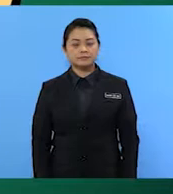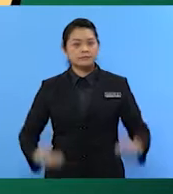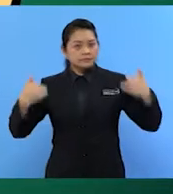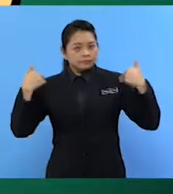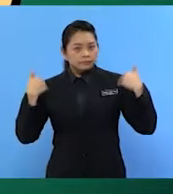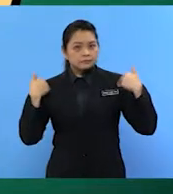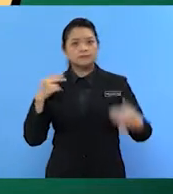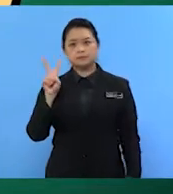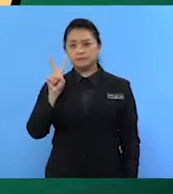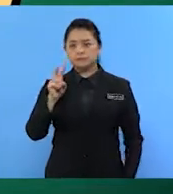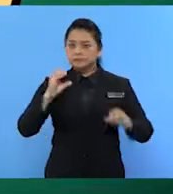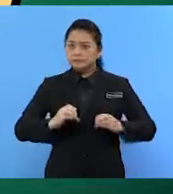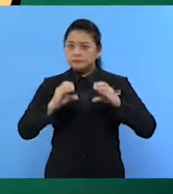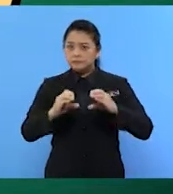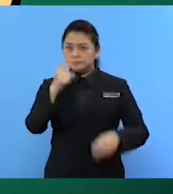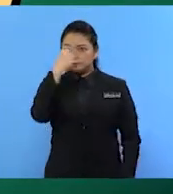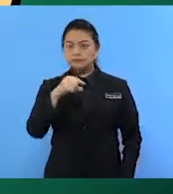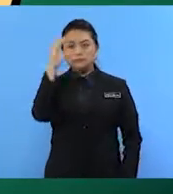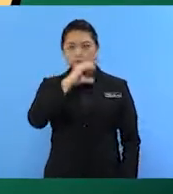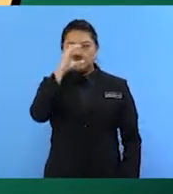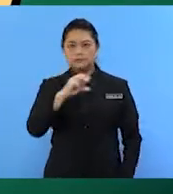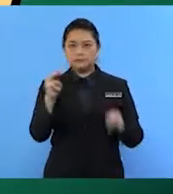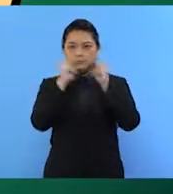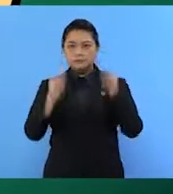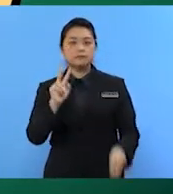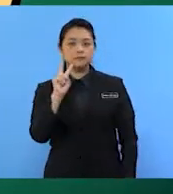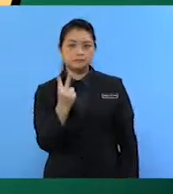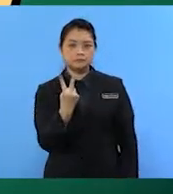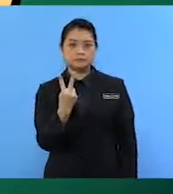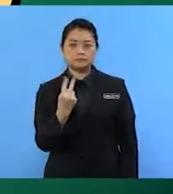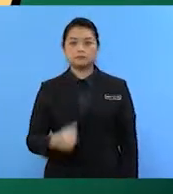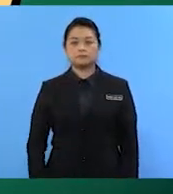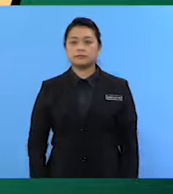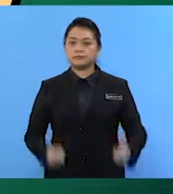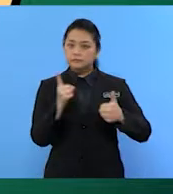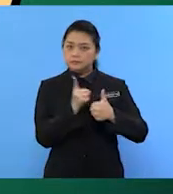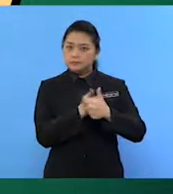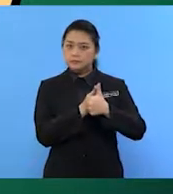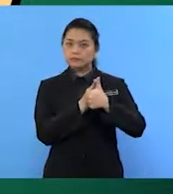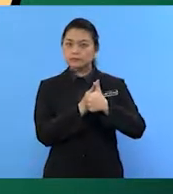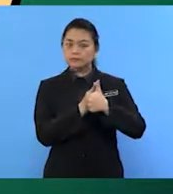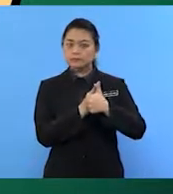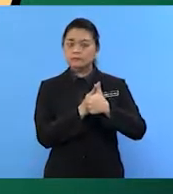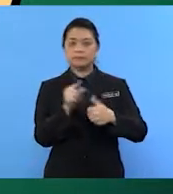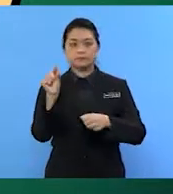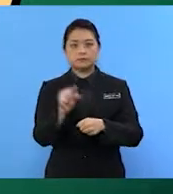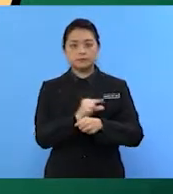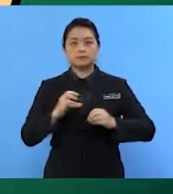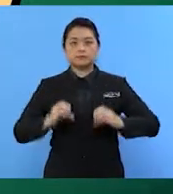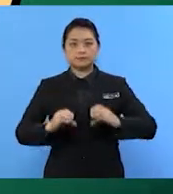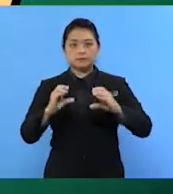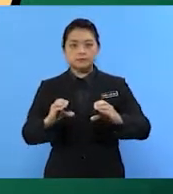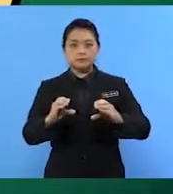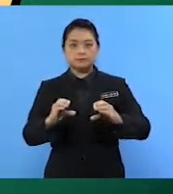Terdapat dua kaedah mencari matriks songsang. Yang pertama, menggunakan